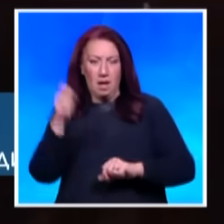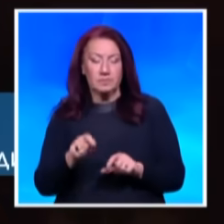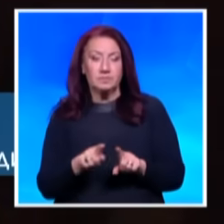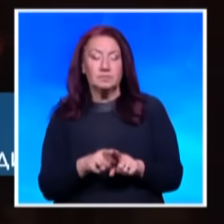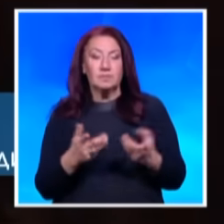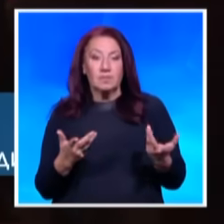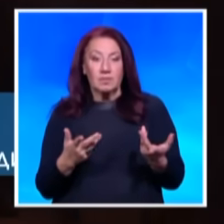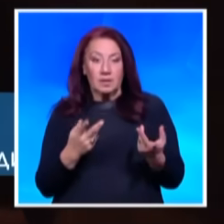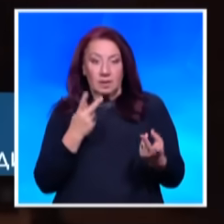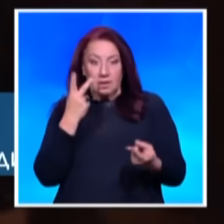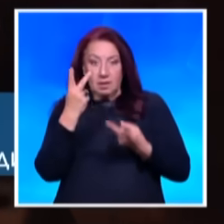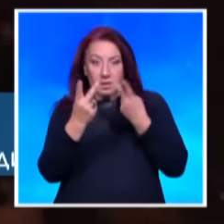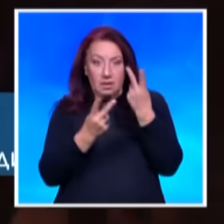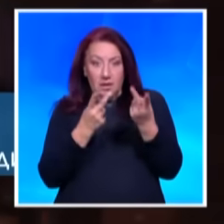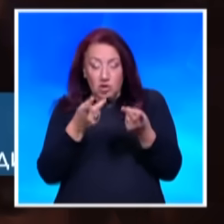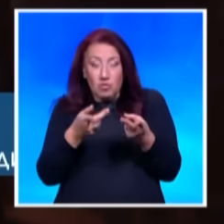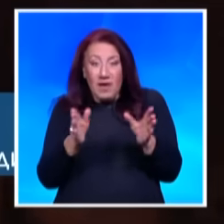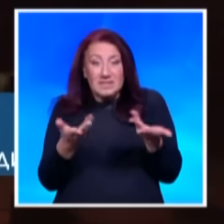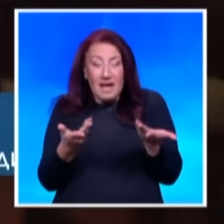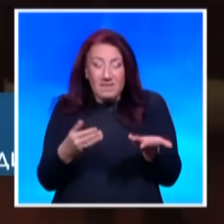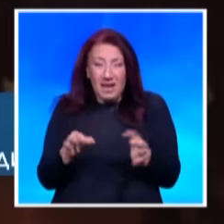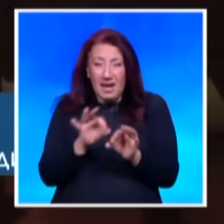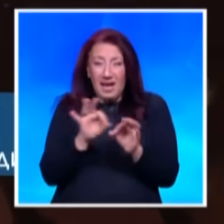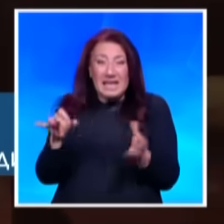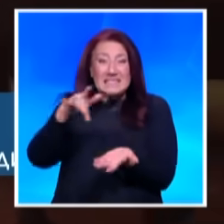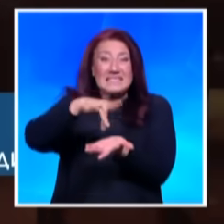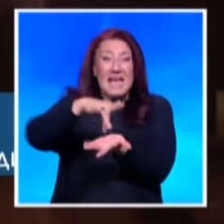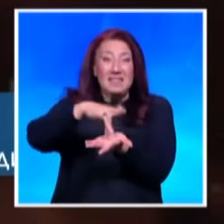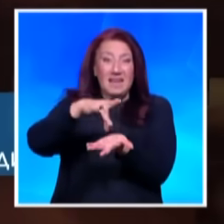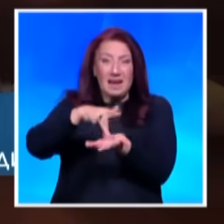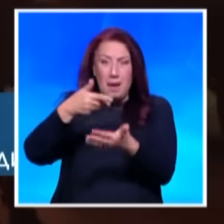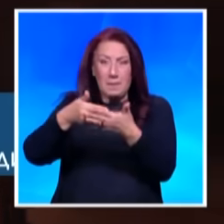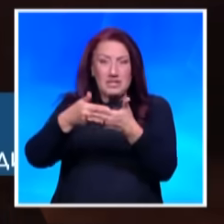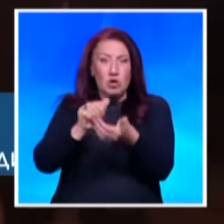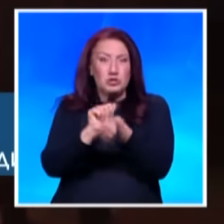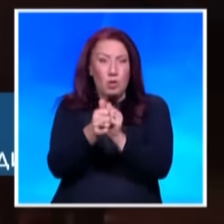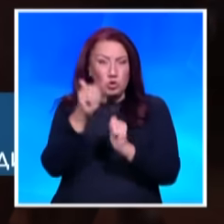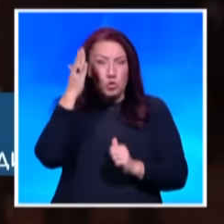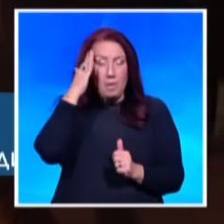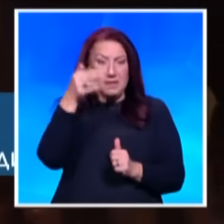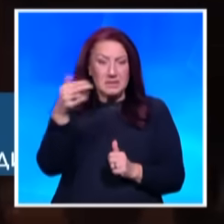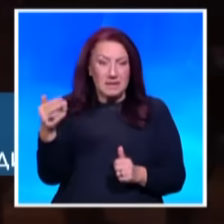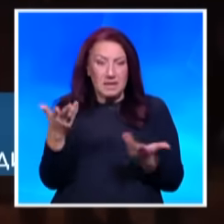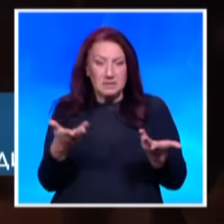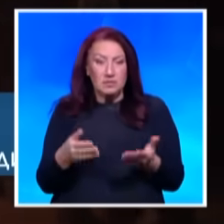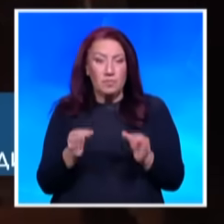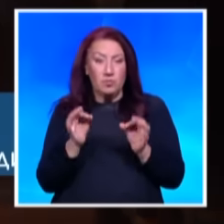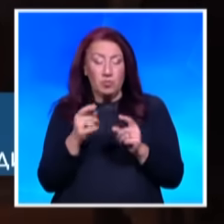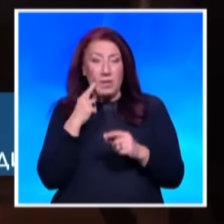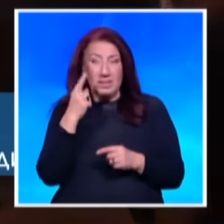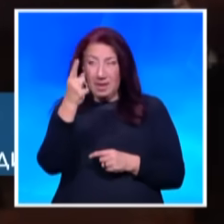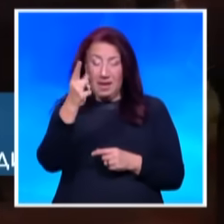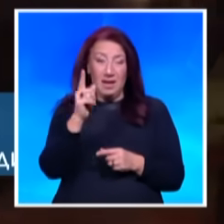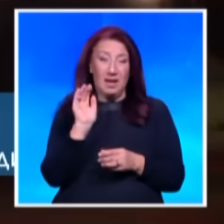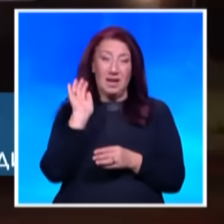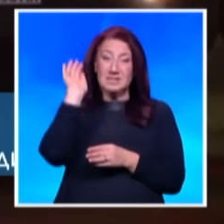Гледка, която се случва в центъра на София, уважаеми зрители. Докато в момента някъде там в зад сградата и